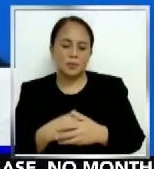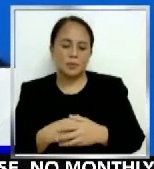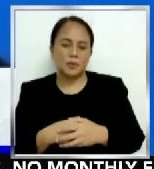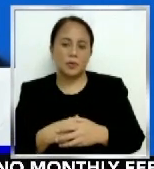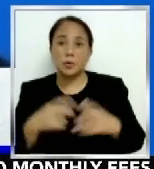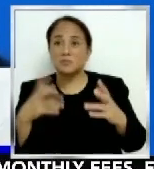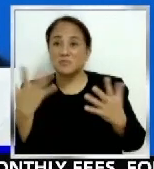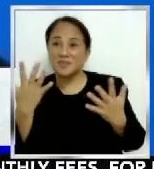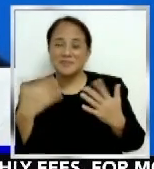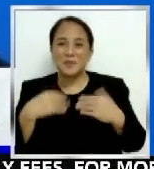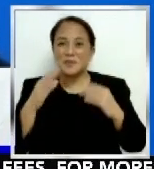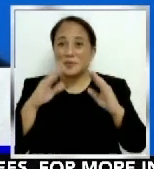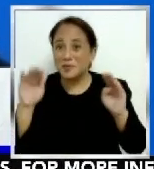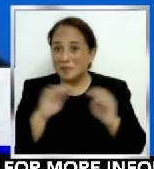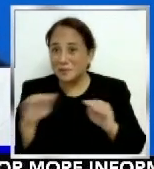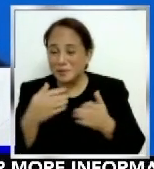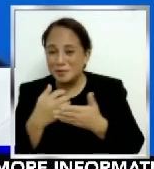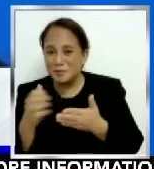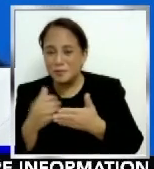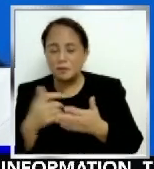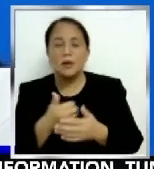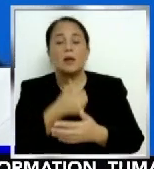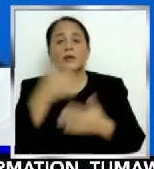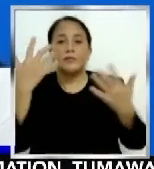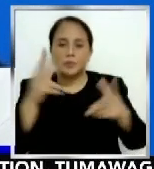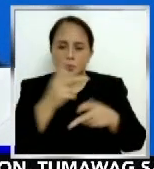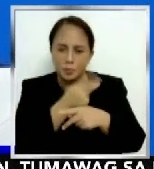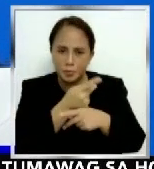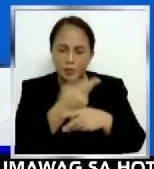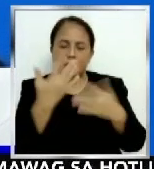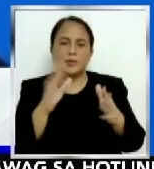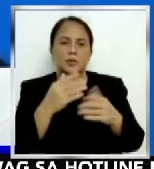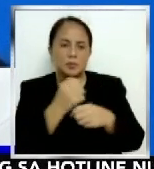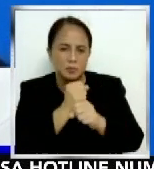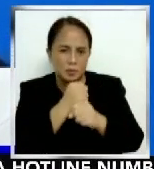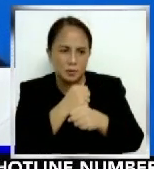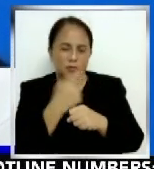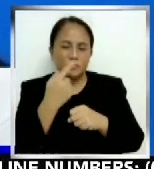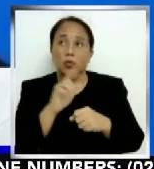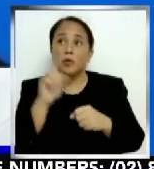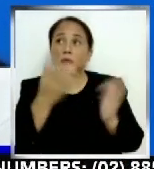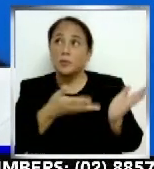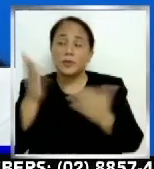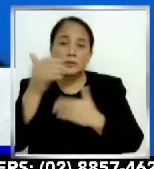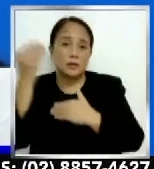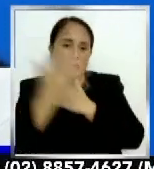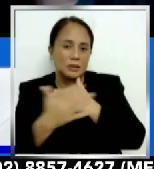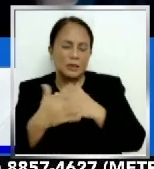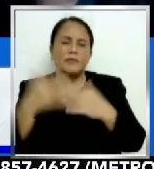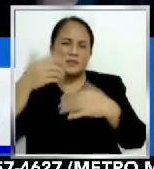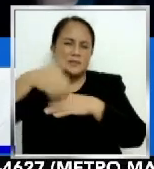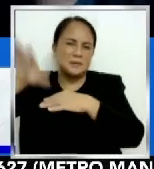mga nakapag-produce na, mga nakapag-manufacture na, especially for abroad, nag-ship na yan, nag-export na